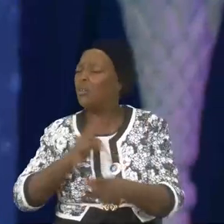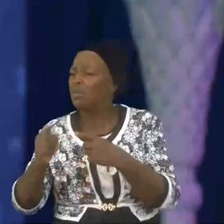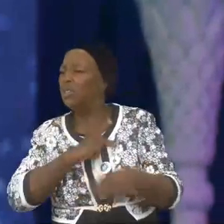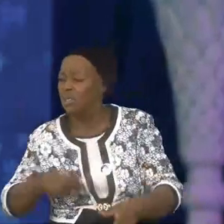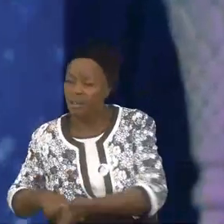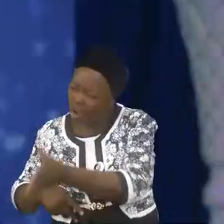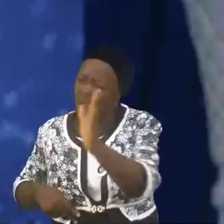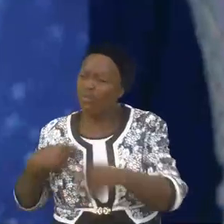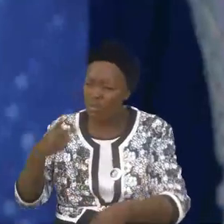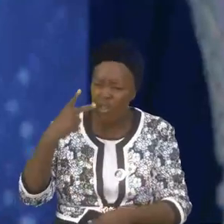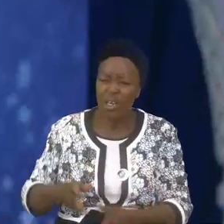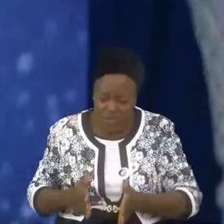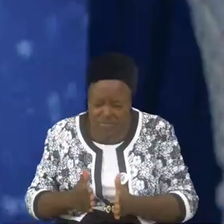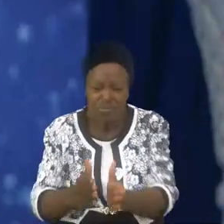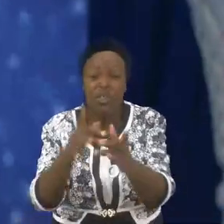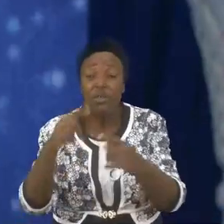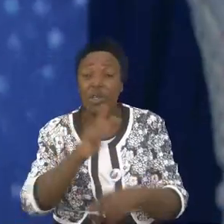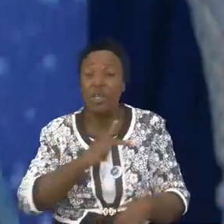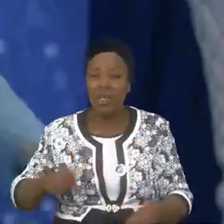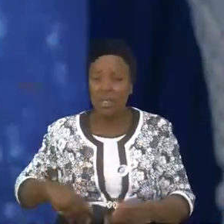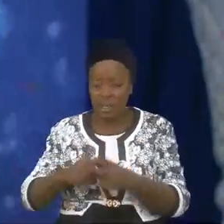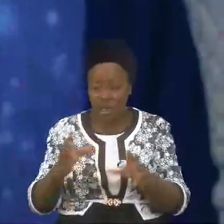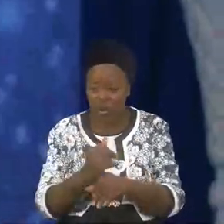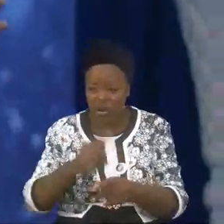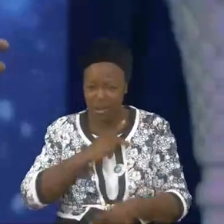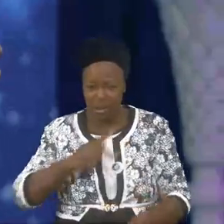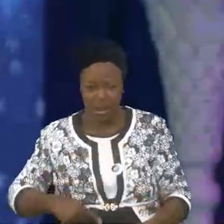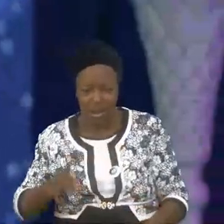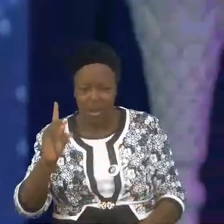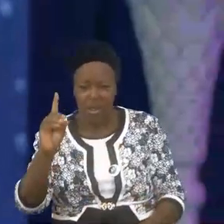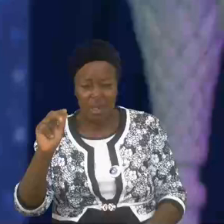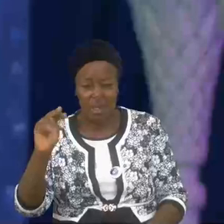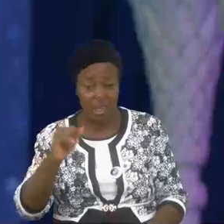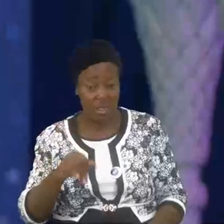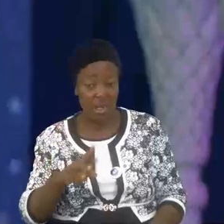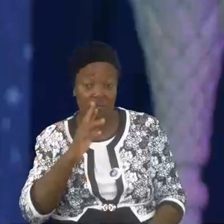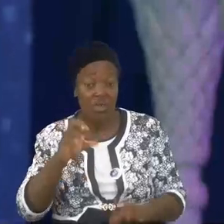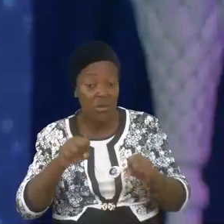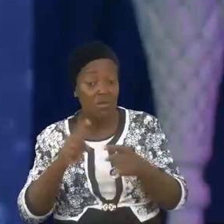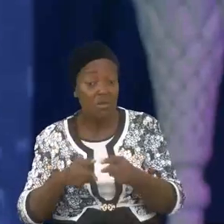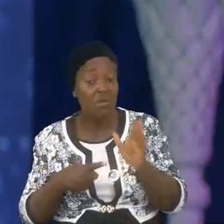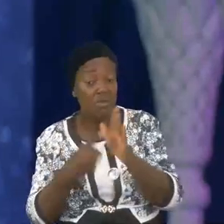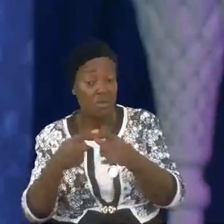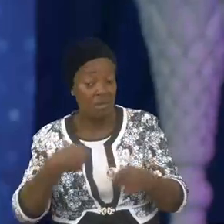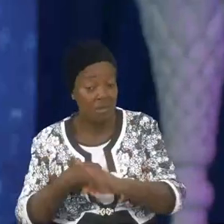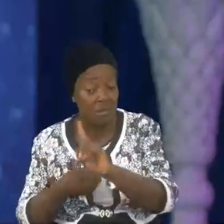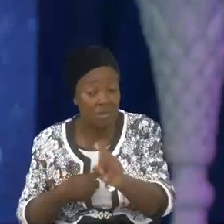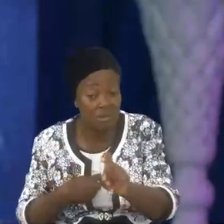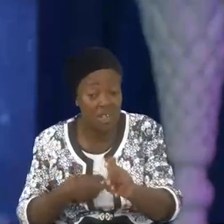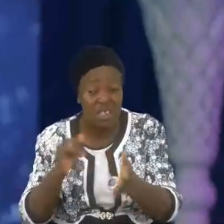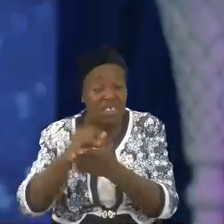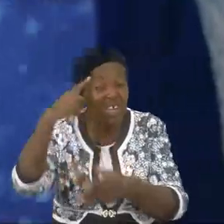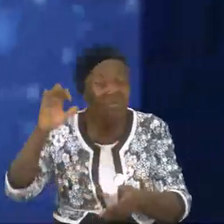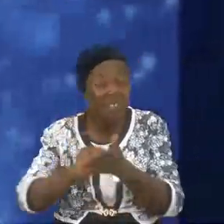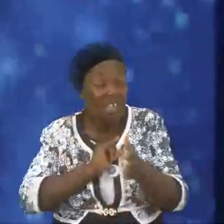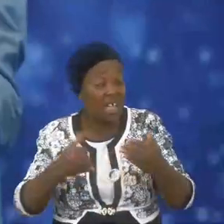roi. Et il est arrivé au roi, Daniel. Est-ce que tu peux me révéler ce rêve que